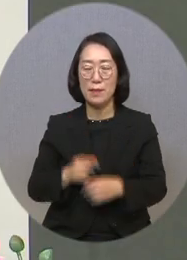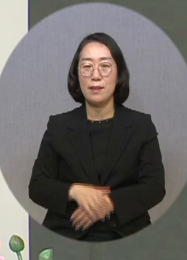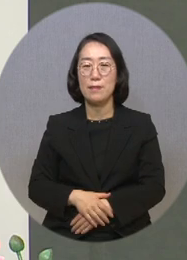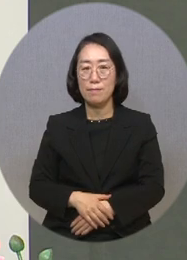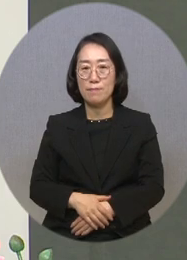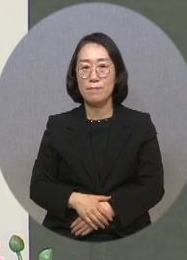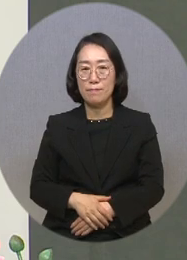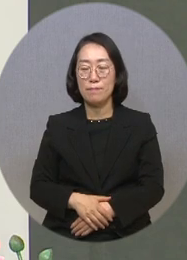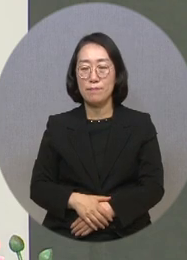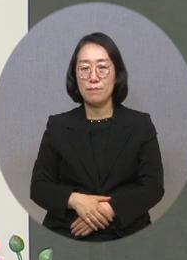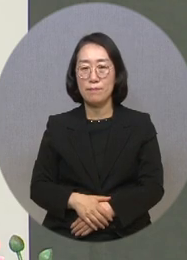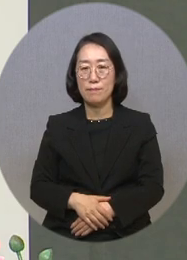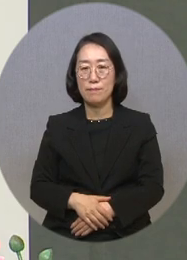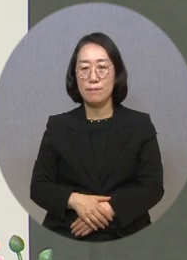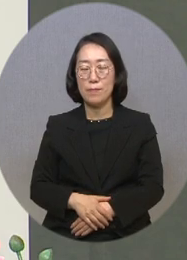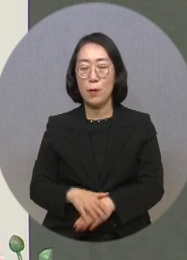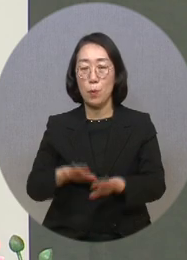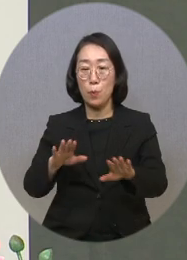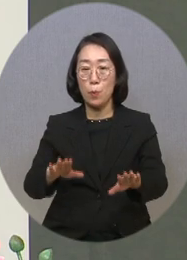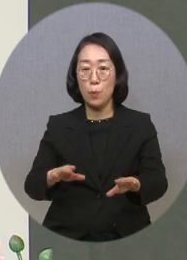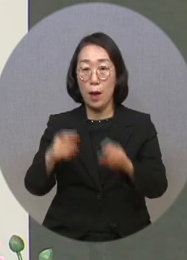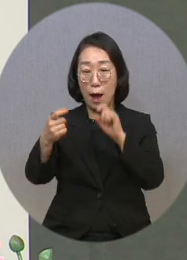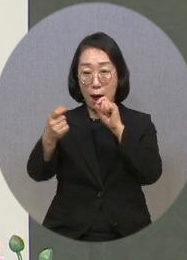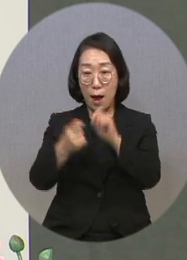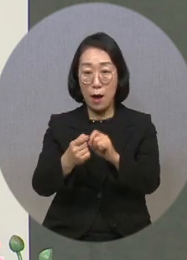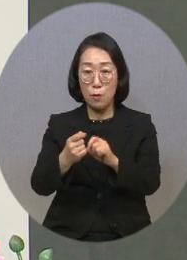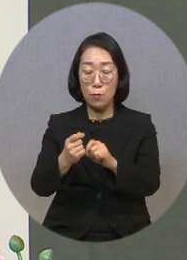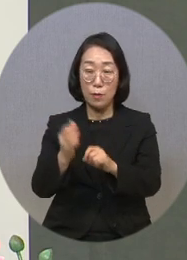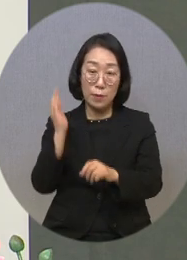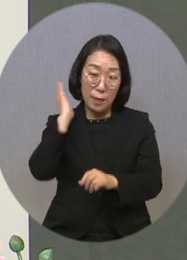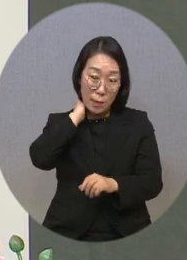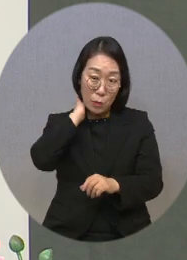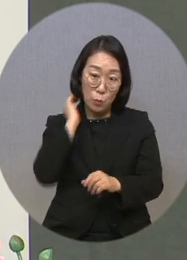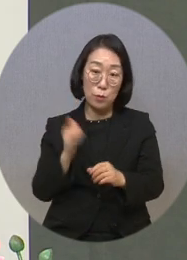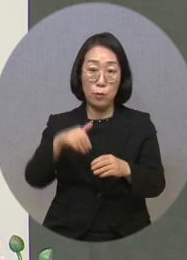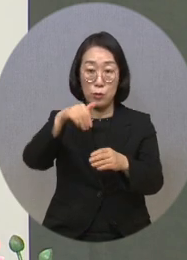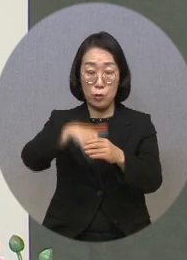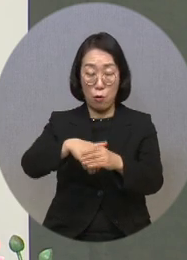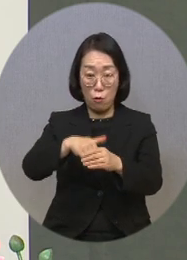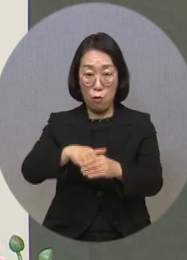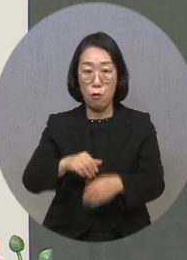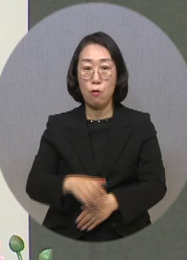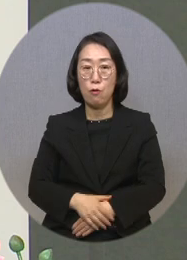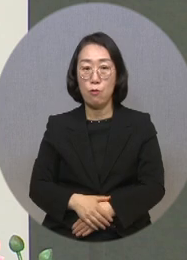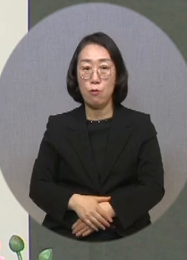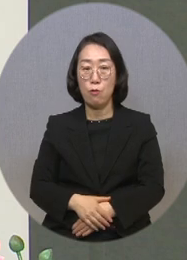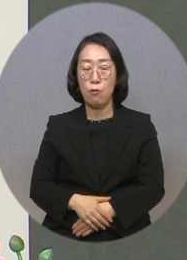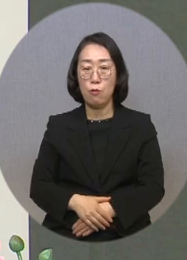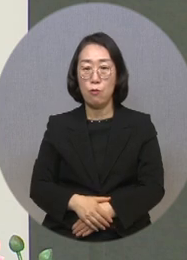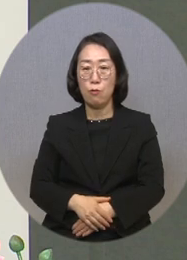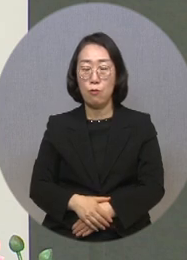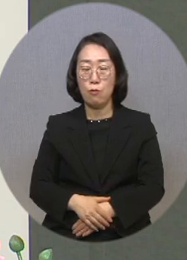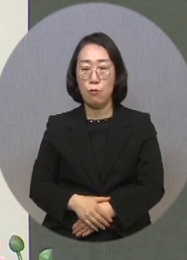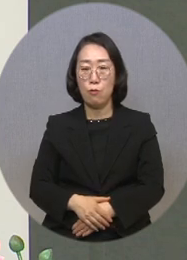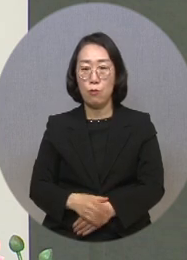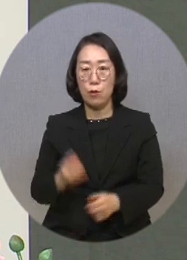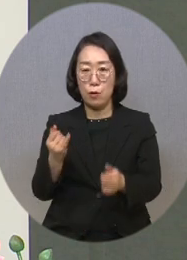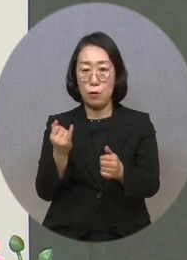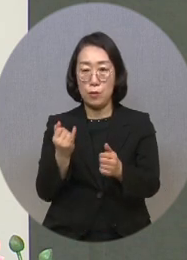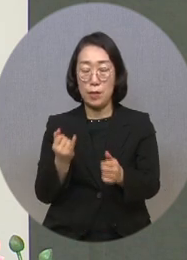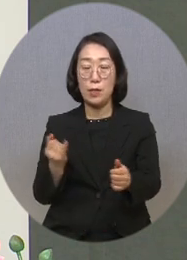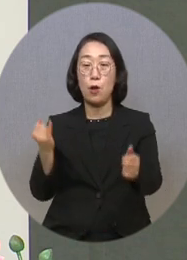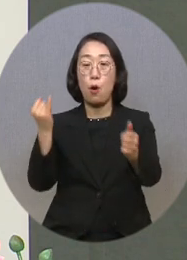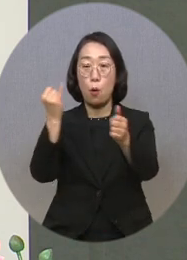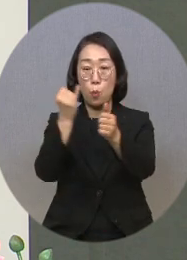듭니다. 20대 대선을 여인이 시집을 가는 형상이다.